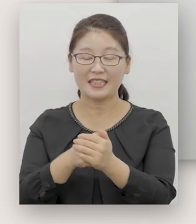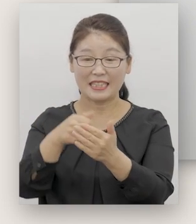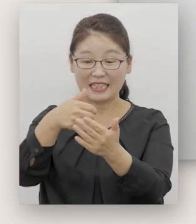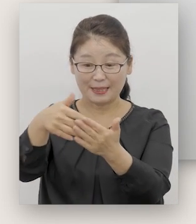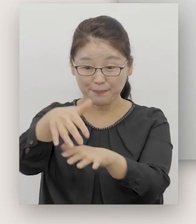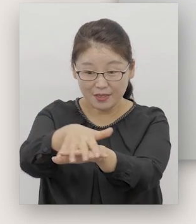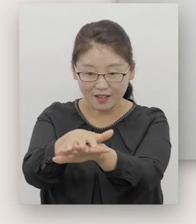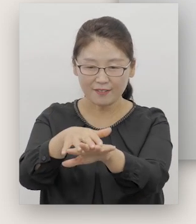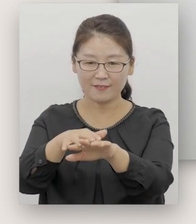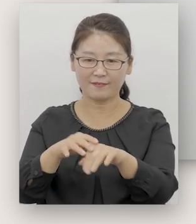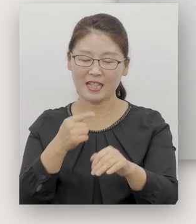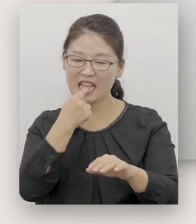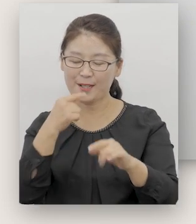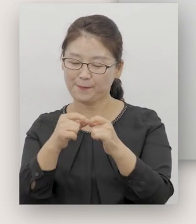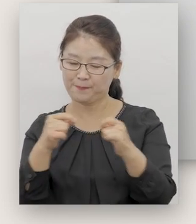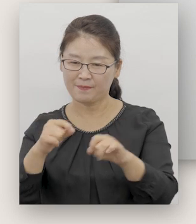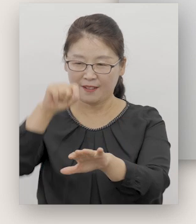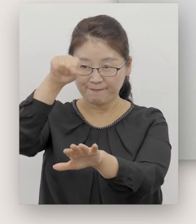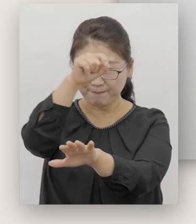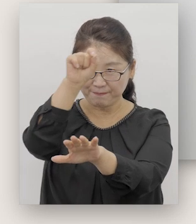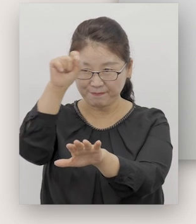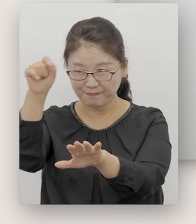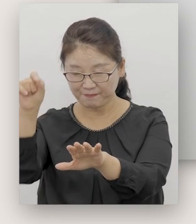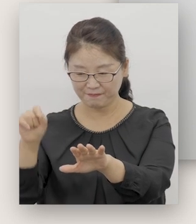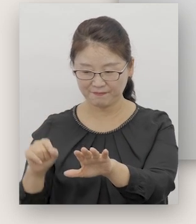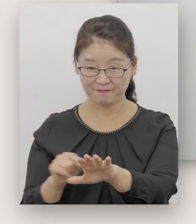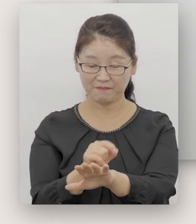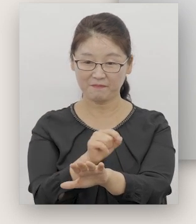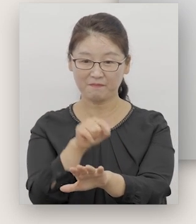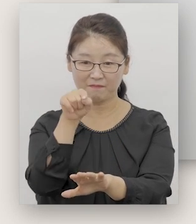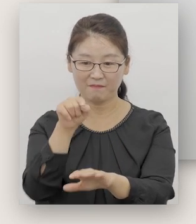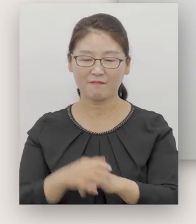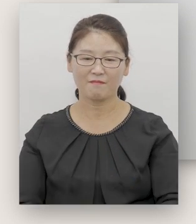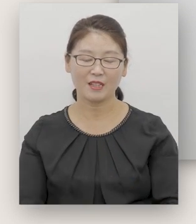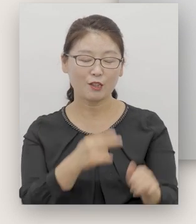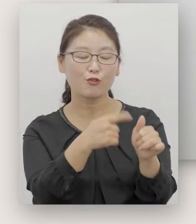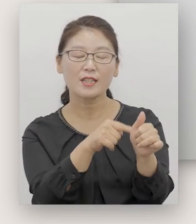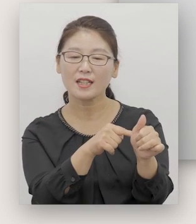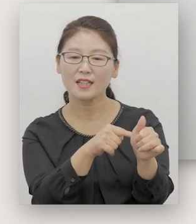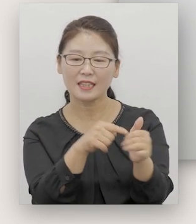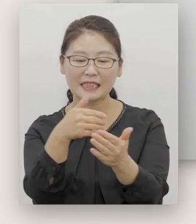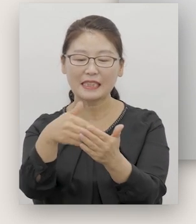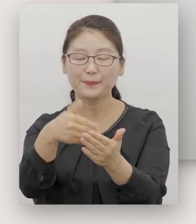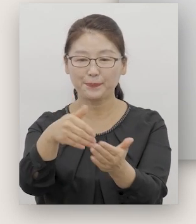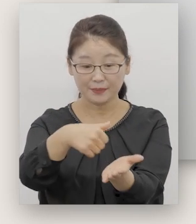이때부터 뒷샹이 사용한 다양한 이제 이후의 재료에 어떻게 보면은 이제 시작이 되는